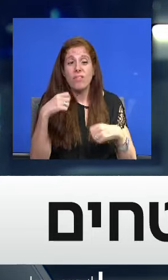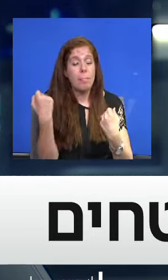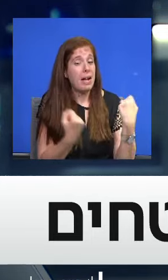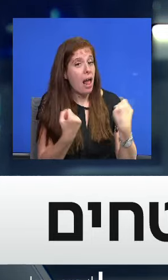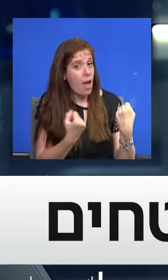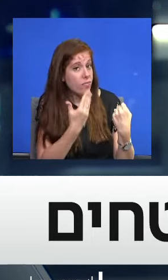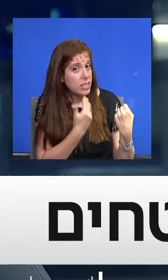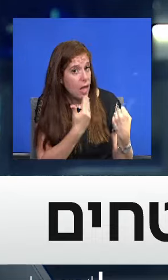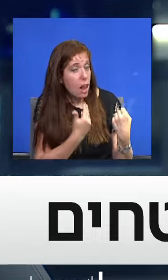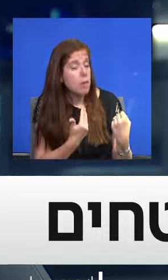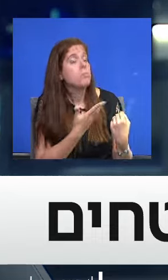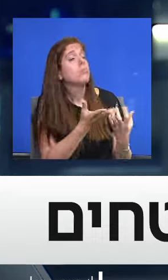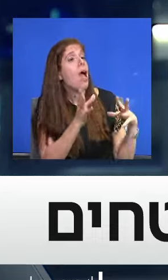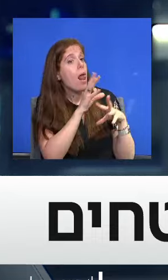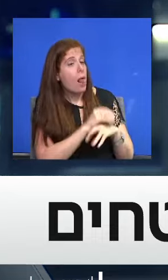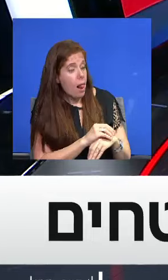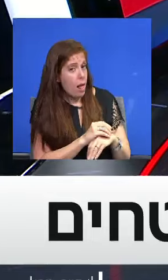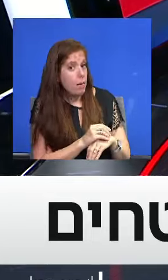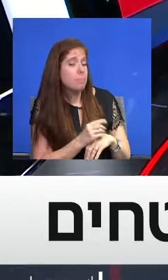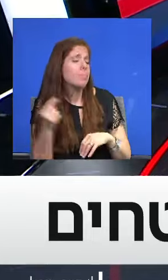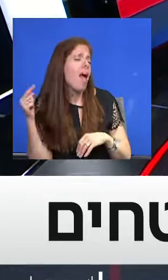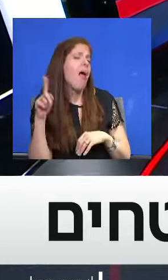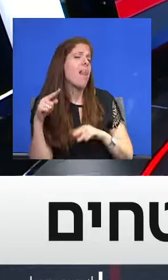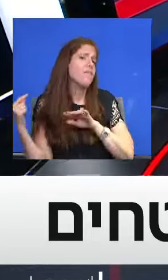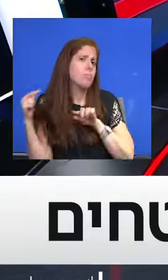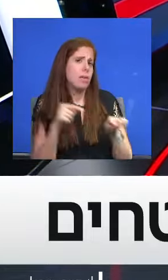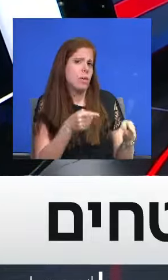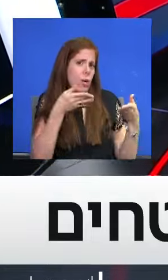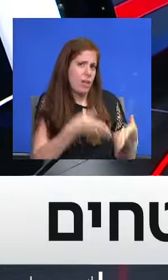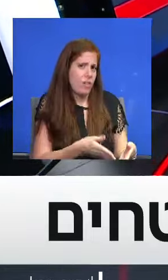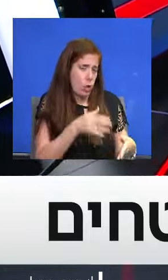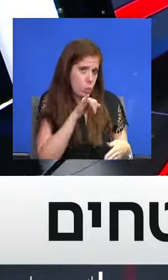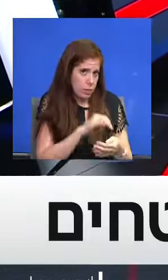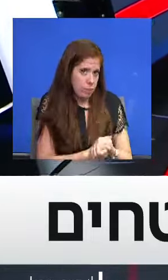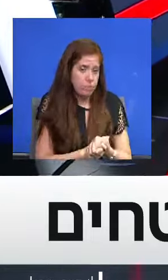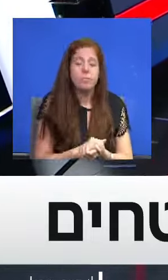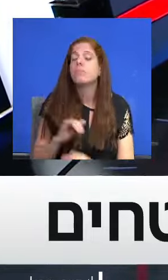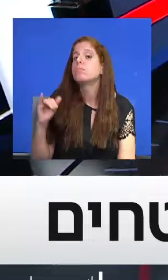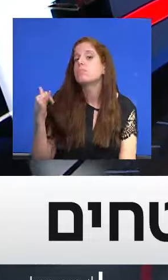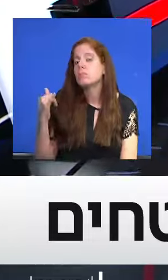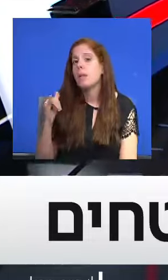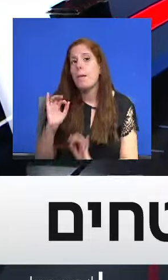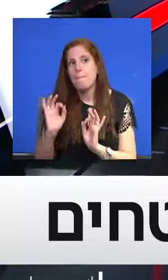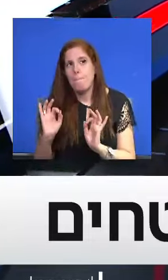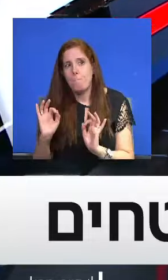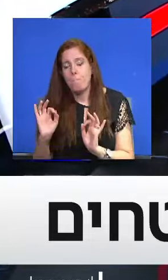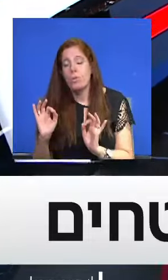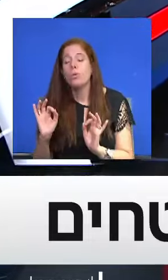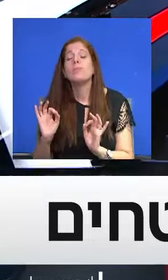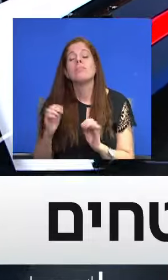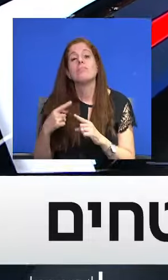כתבתנו בשטחים, הלילה צפויים להגיע אלפים לקבר יוסף. כן, בדיוק, מיכל, גזרת חווארה